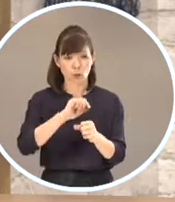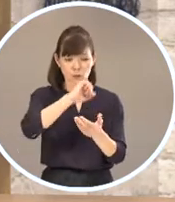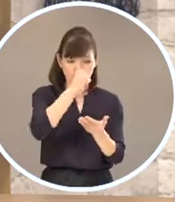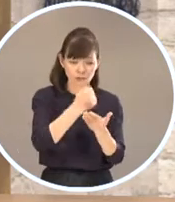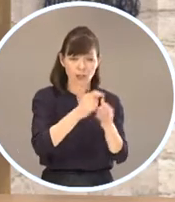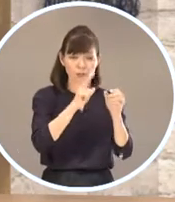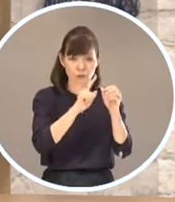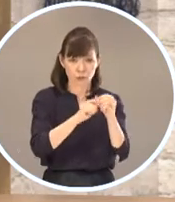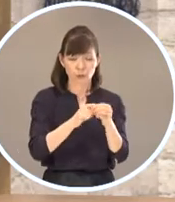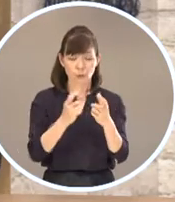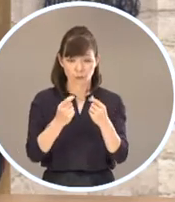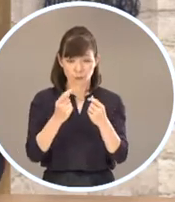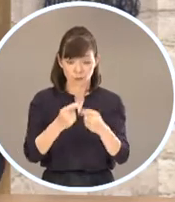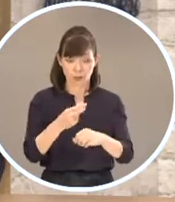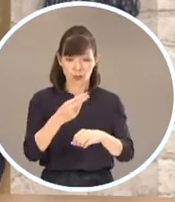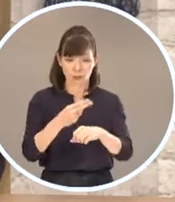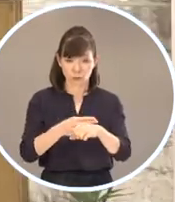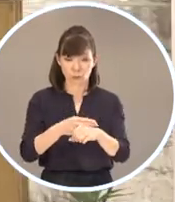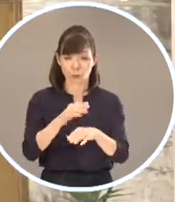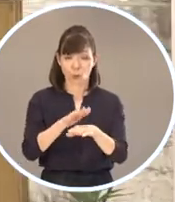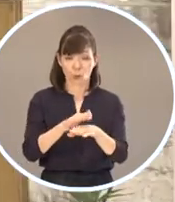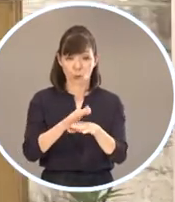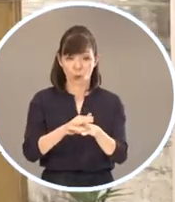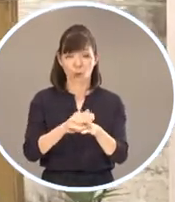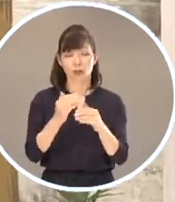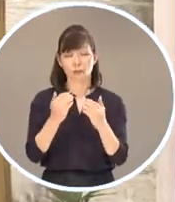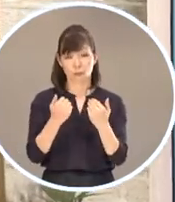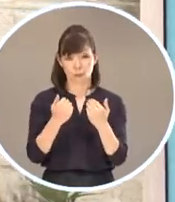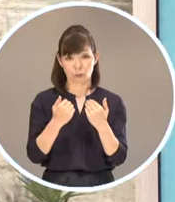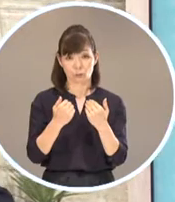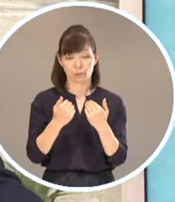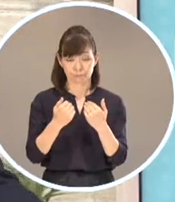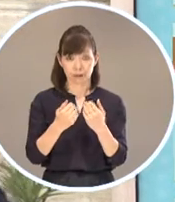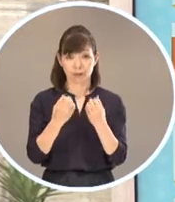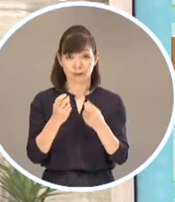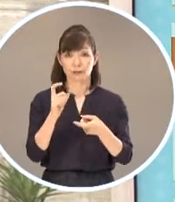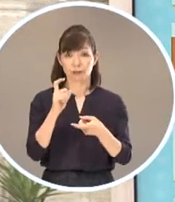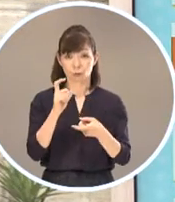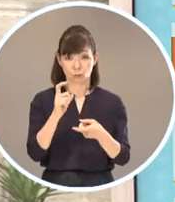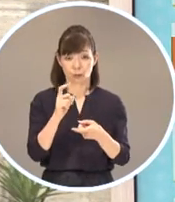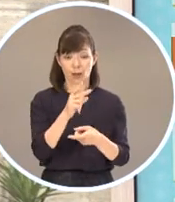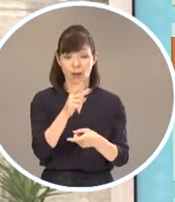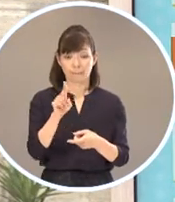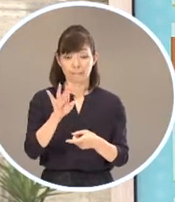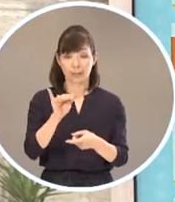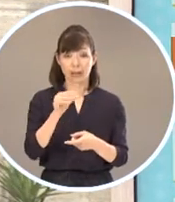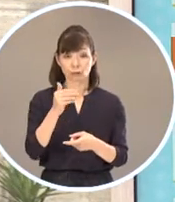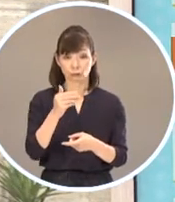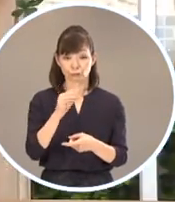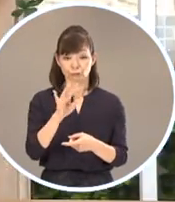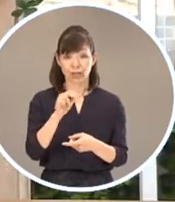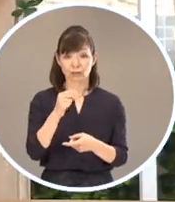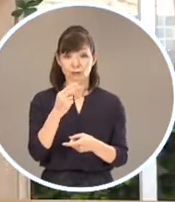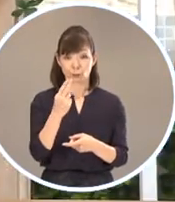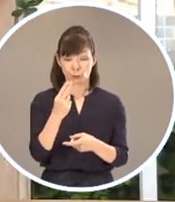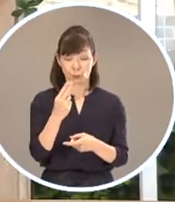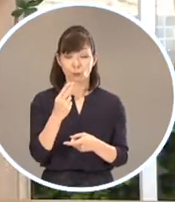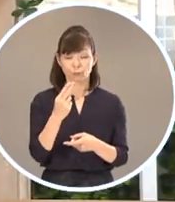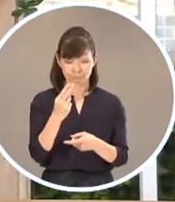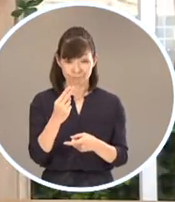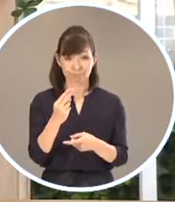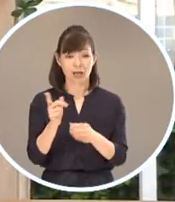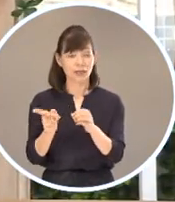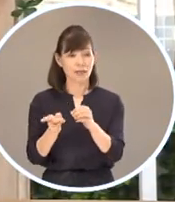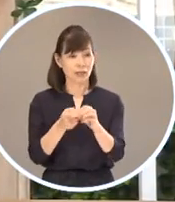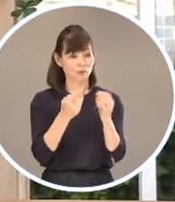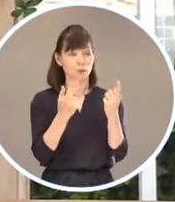な方法というのも見つけないといけない。 山原さん、この新しいキーワードバックキャストという言葉が出てきましたよ。 は い、 バックキャストは野球と同じ